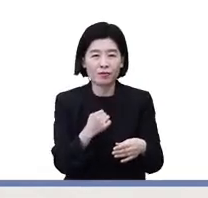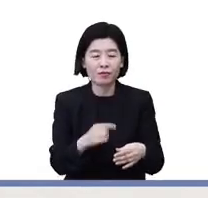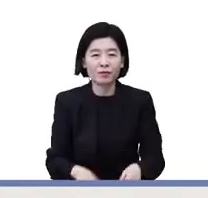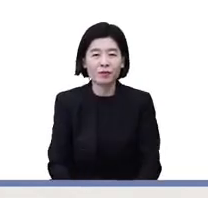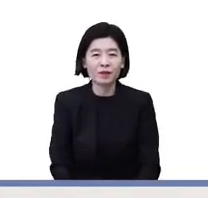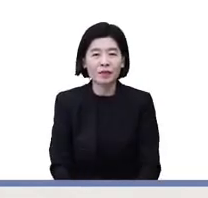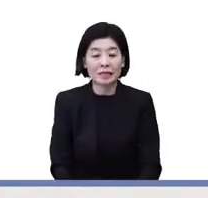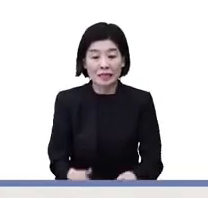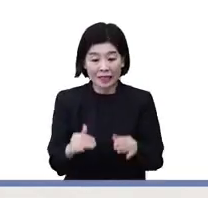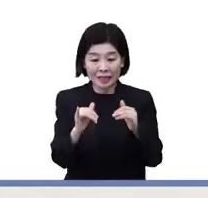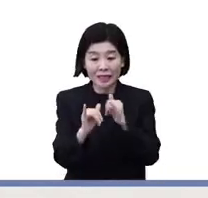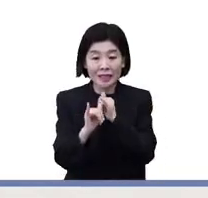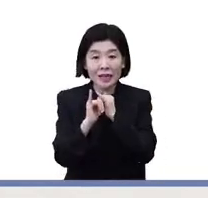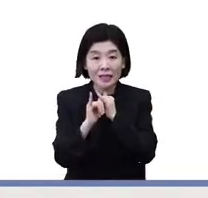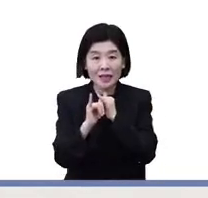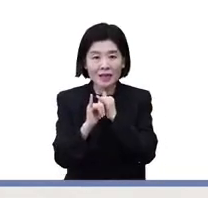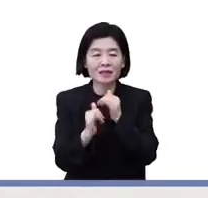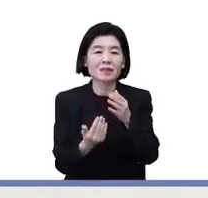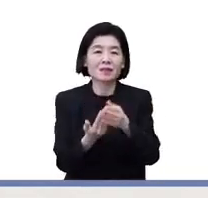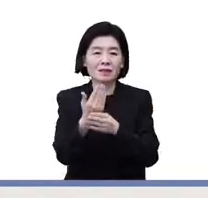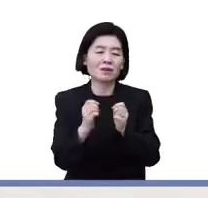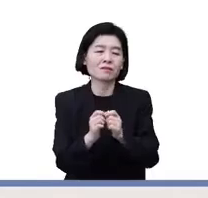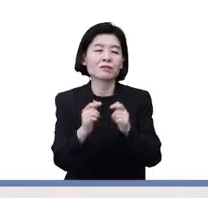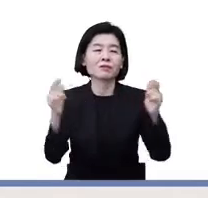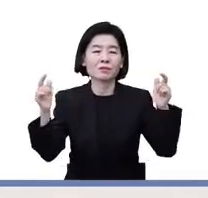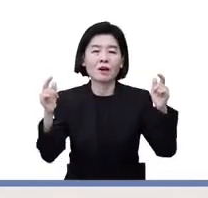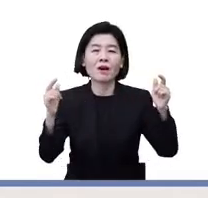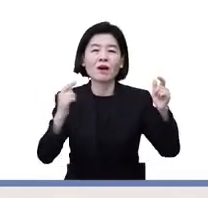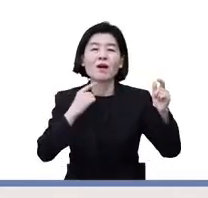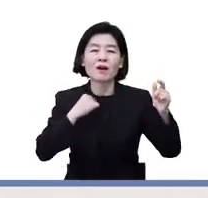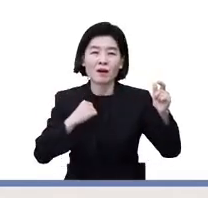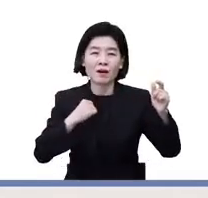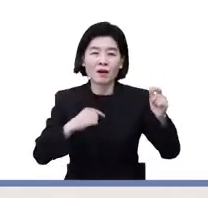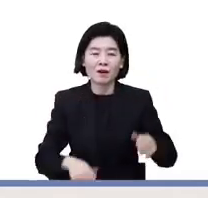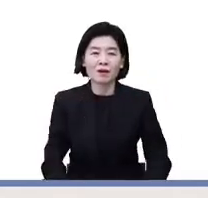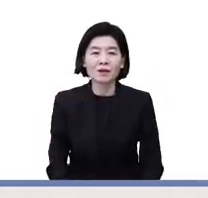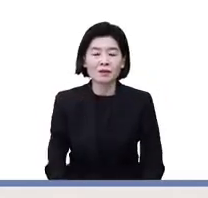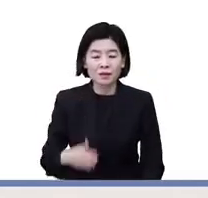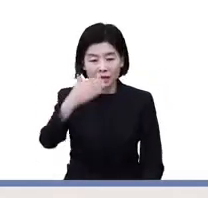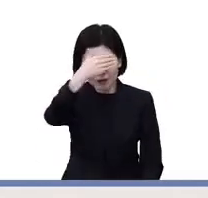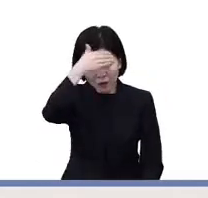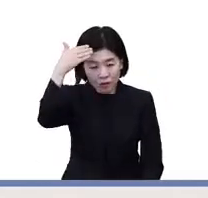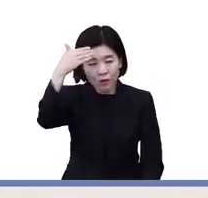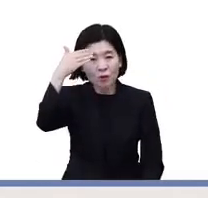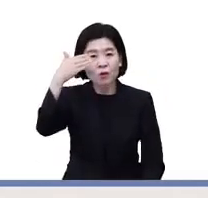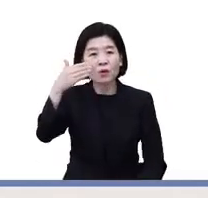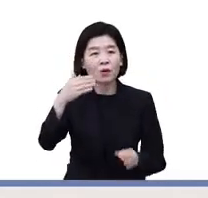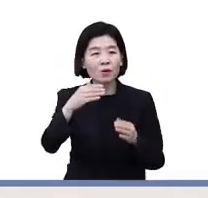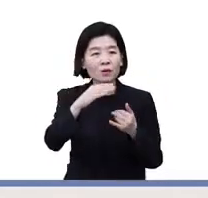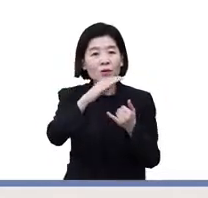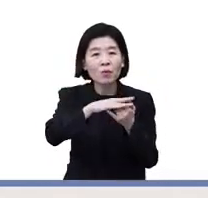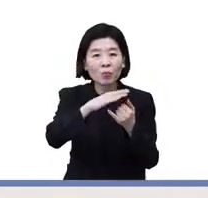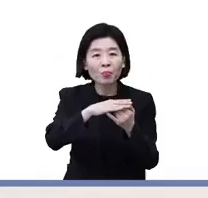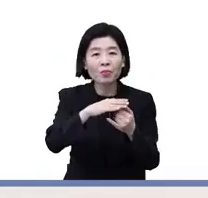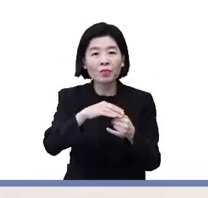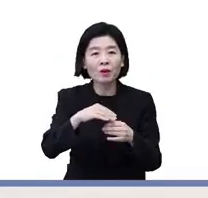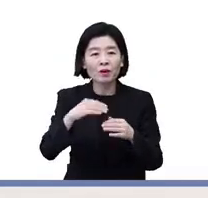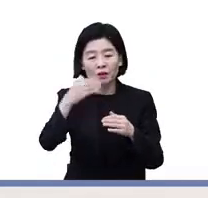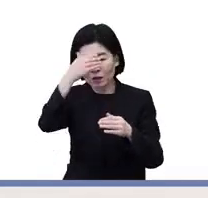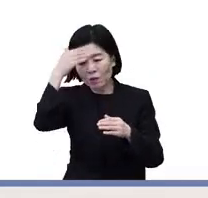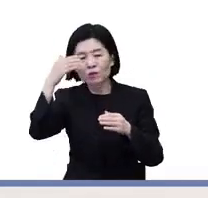얻고 굉장히 증가했던 일이 있었습니다. 그래서 이런 현상이 특히 청소년과 젊은 성인에서 있기 쉽다,